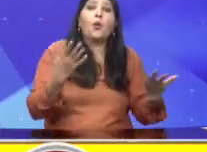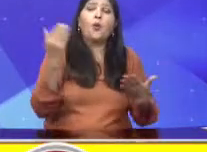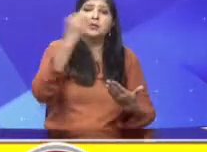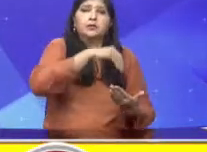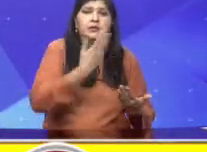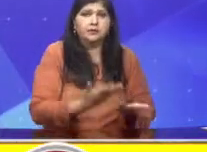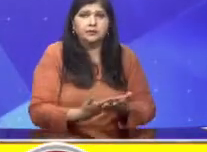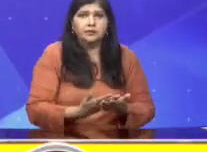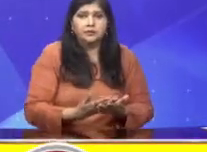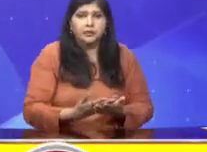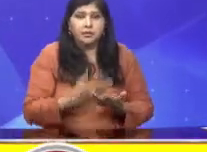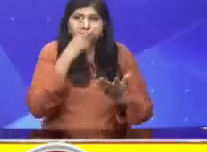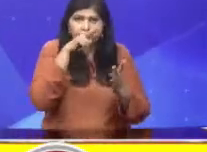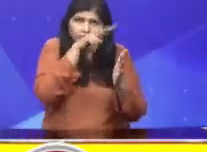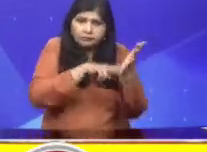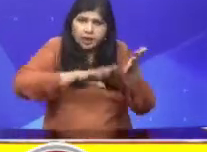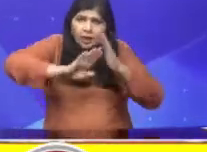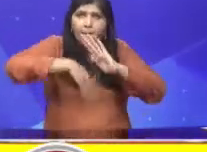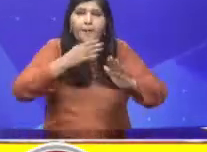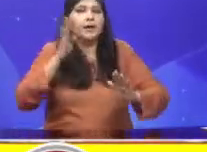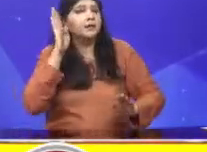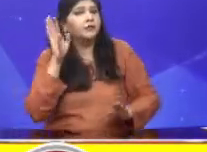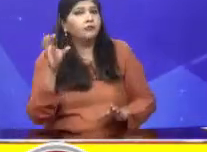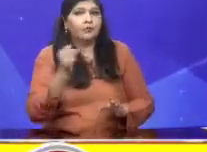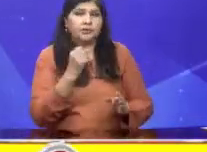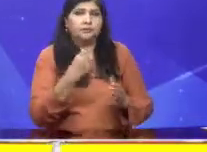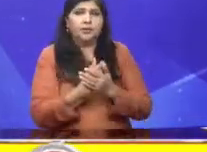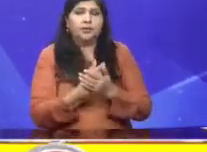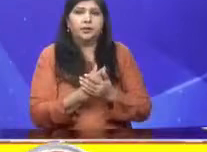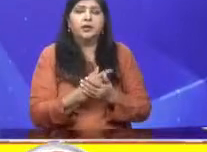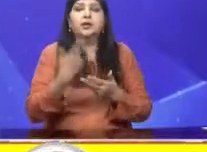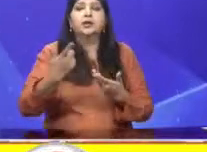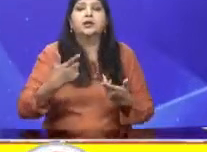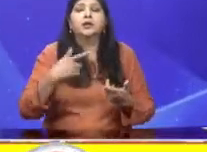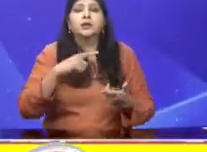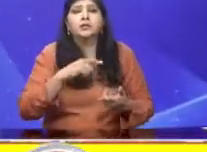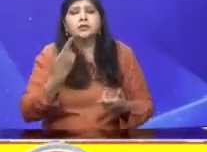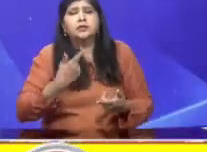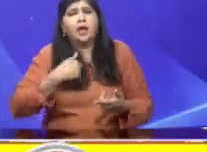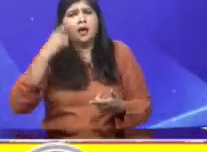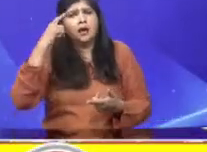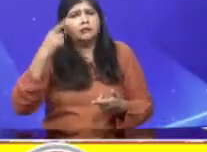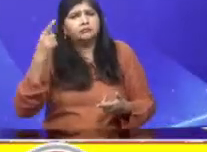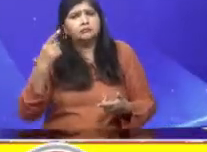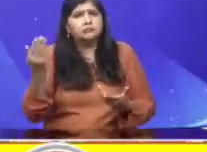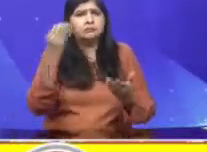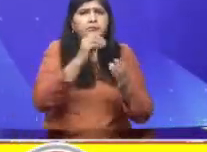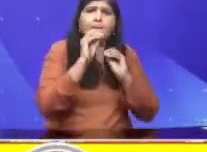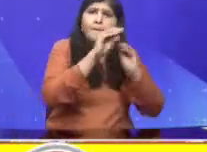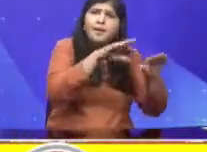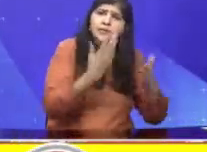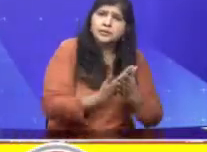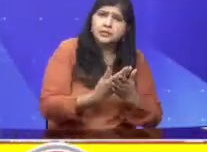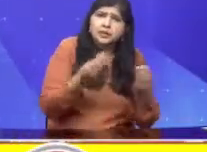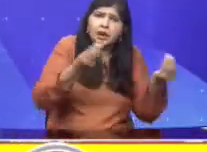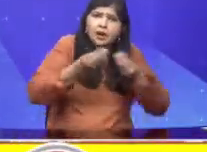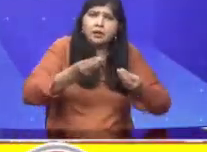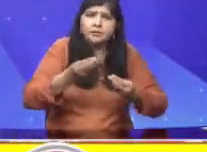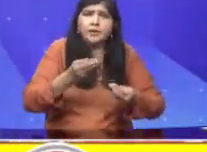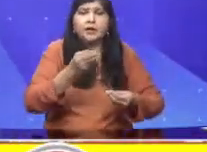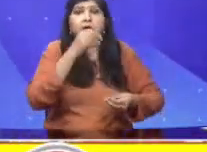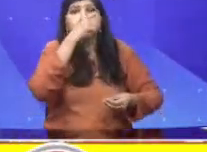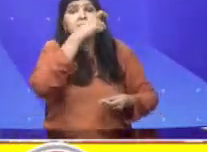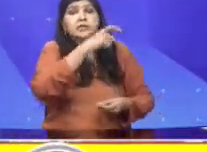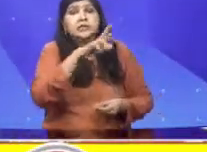स्टड़ी के बाद ये जानकरी सामने आई कि संदेश और सुझाव भेजने वालों में से करीब करीब